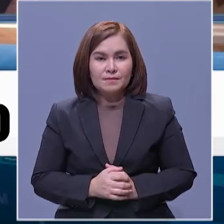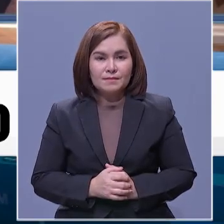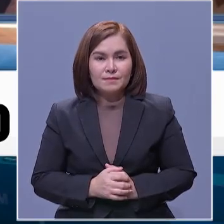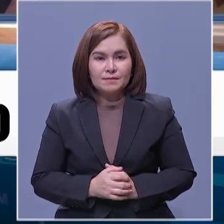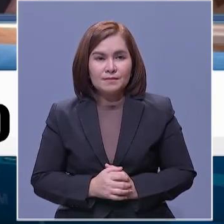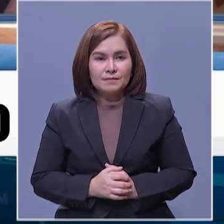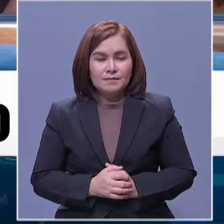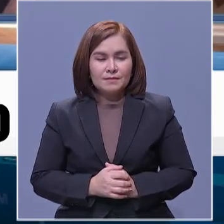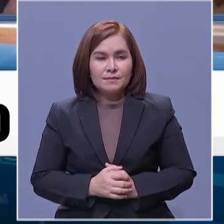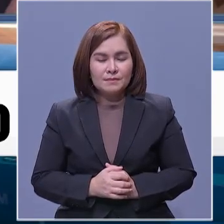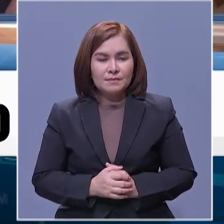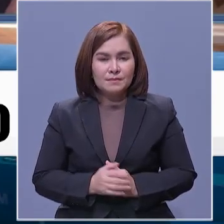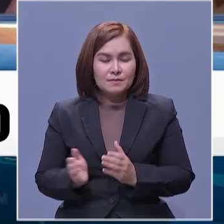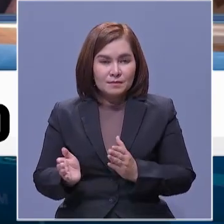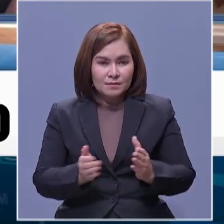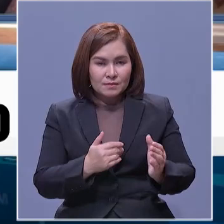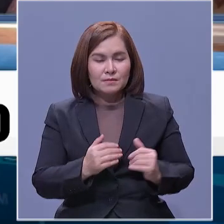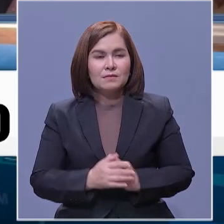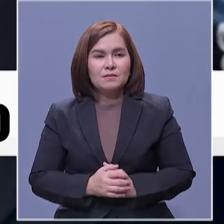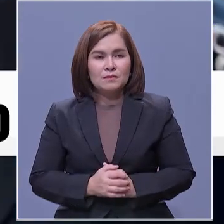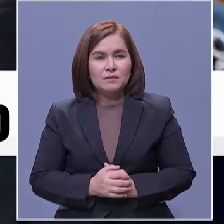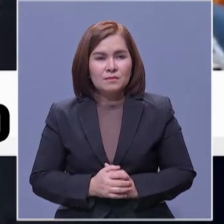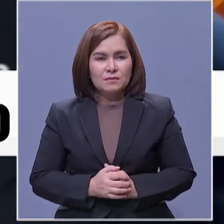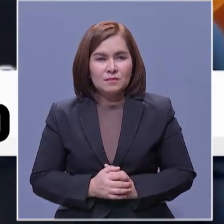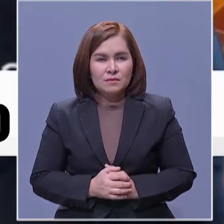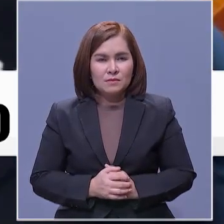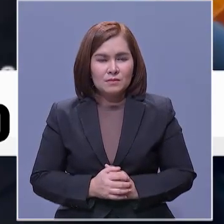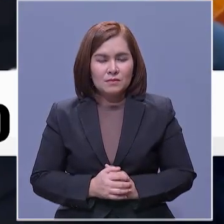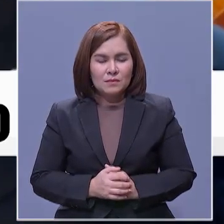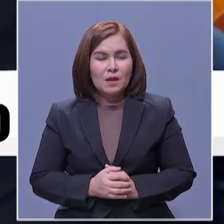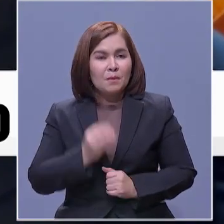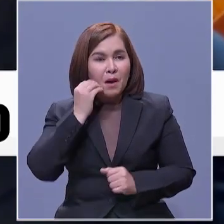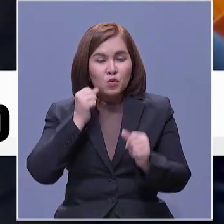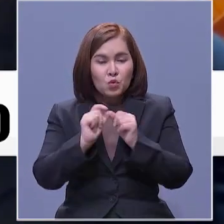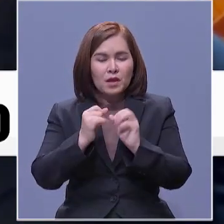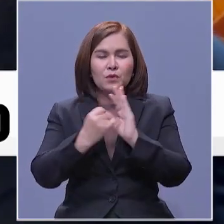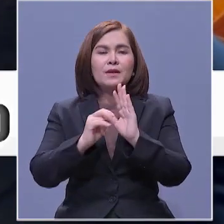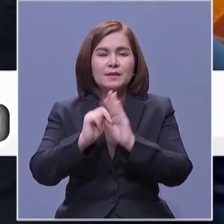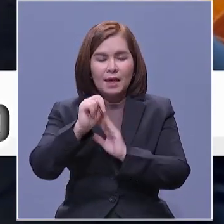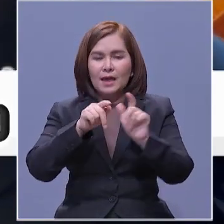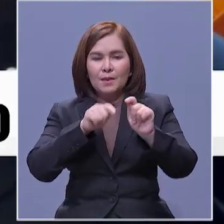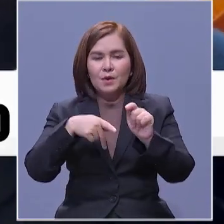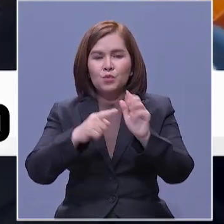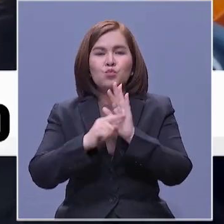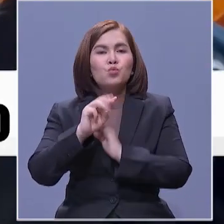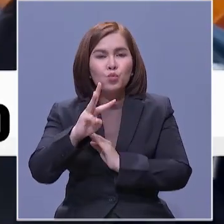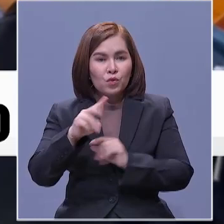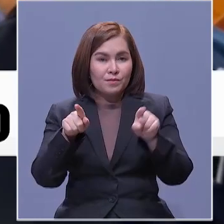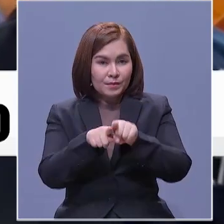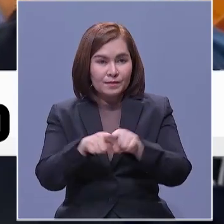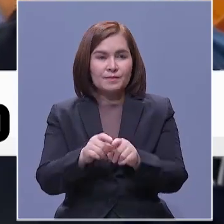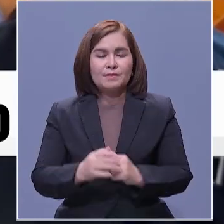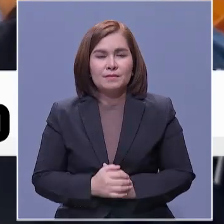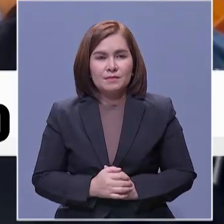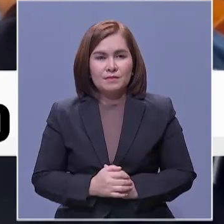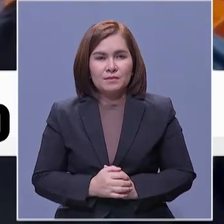ที่นู่นอีกด้านหนึ่งเป็นชาวอำเภอปัวจังหวัดน่านเหมือนกันนะคะครอบครัวของคุณสรายุทธปั้น